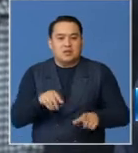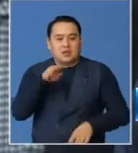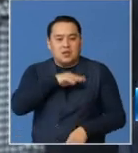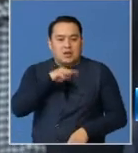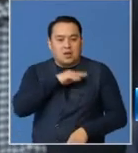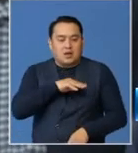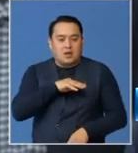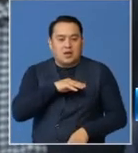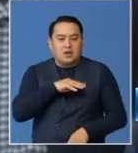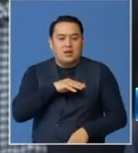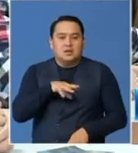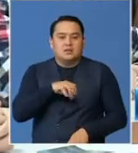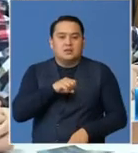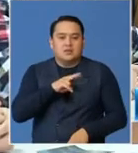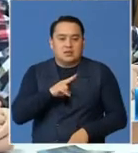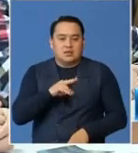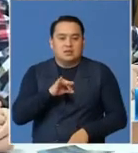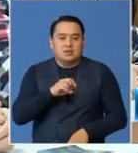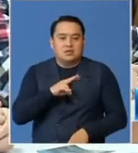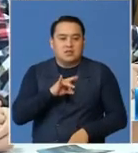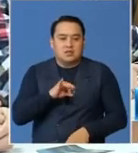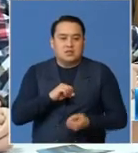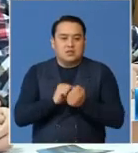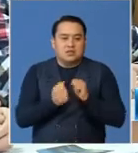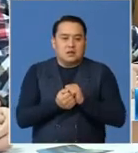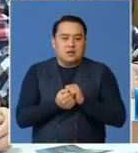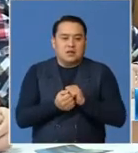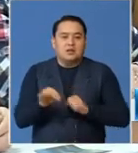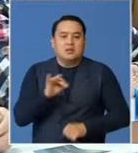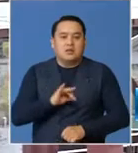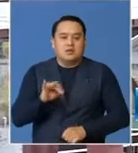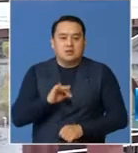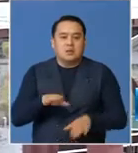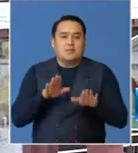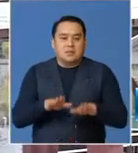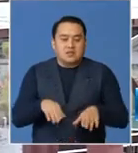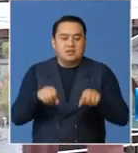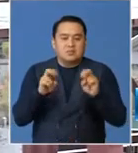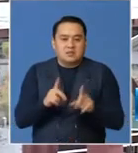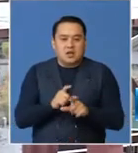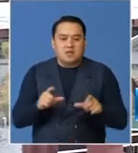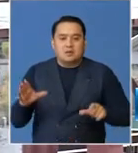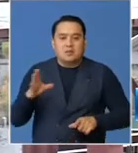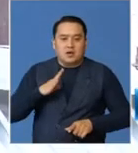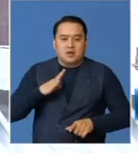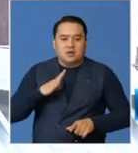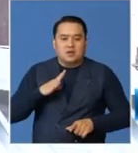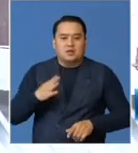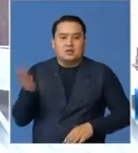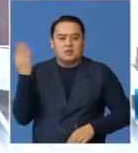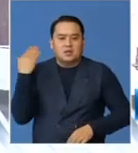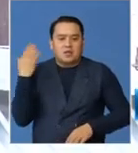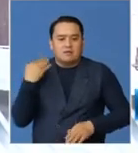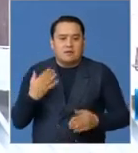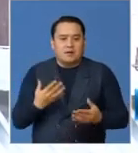– кладезь свинца, цинка, серебра и кадмия. Есть исторические данные, что на месторождениях специалисты находили шлаки древних